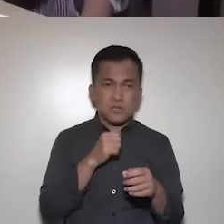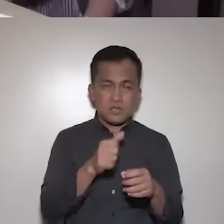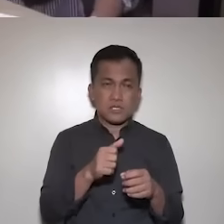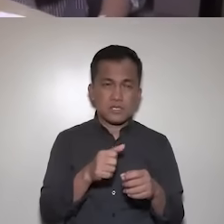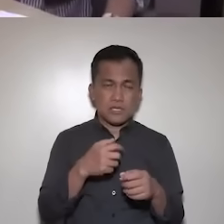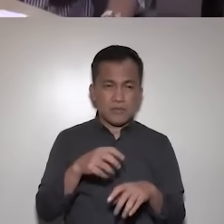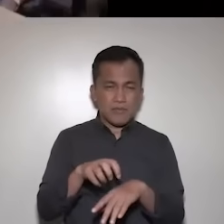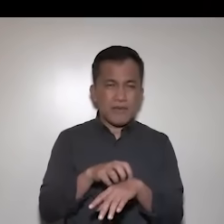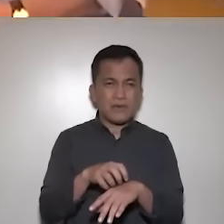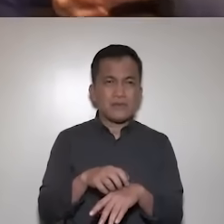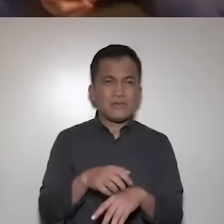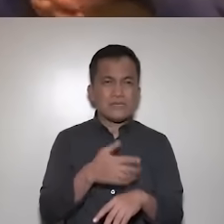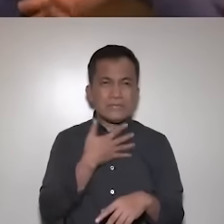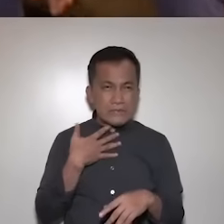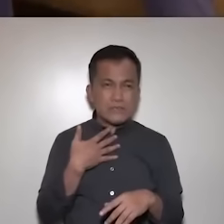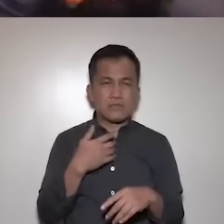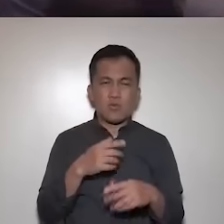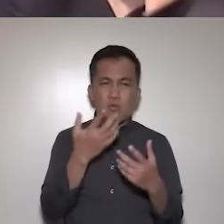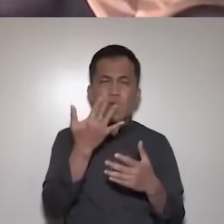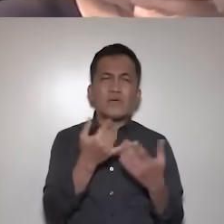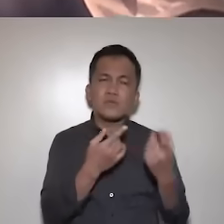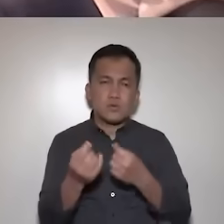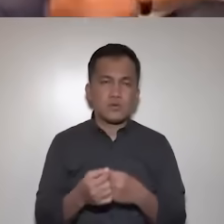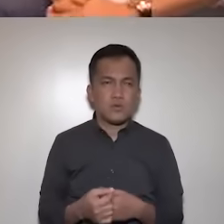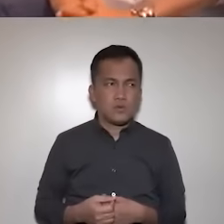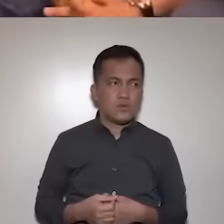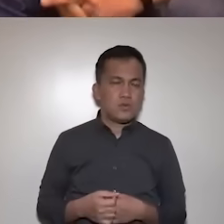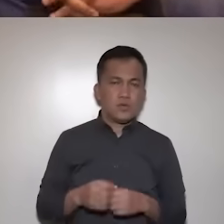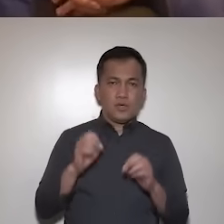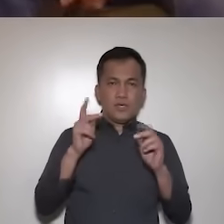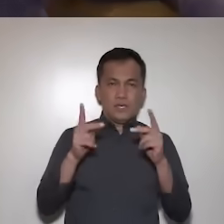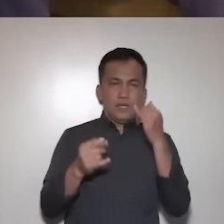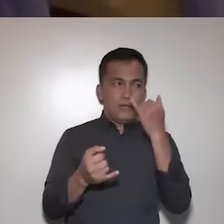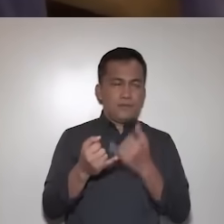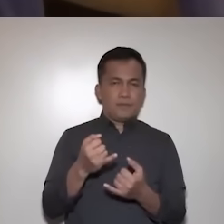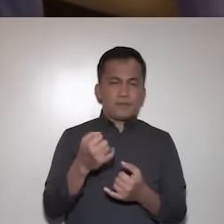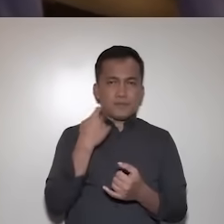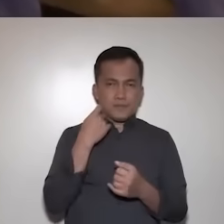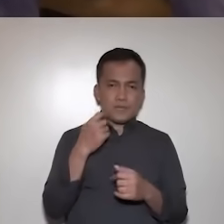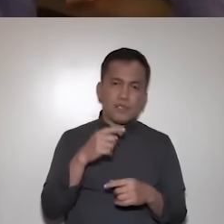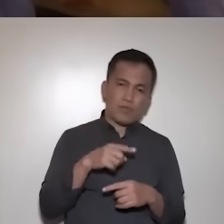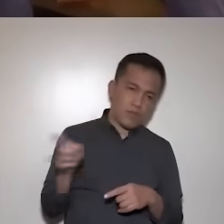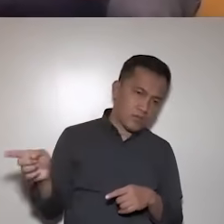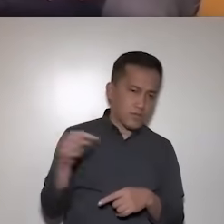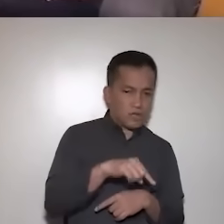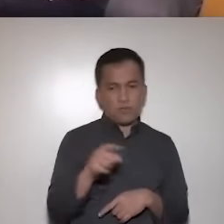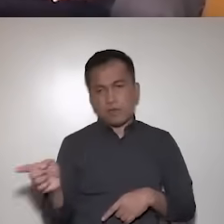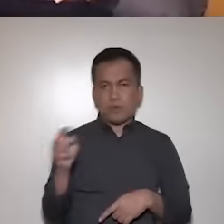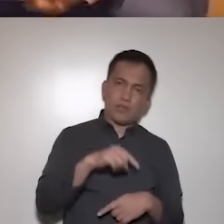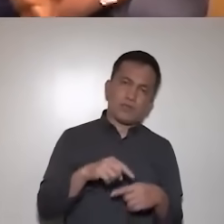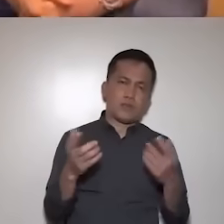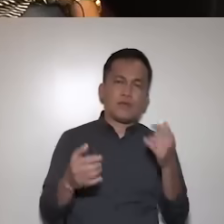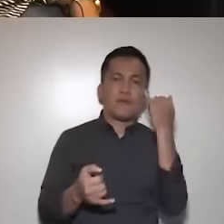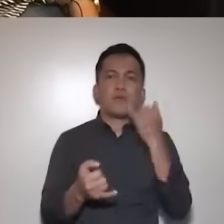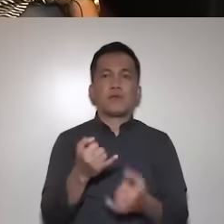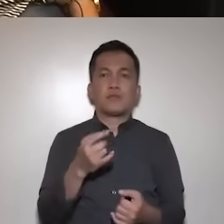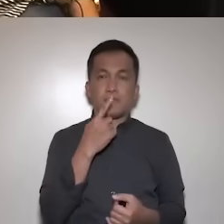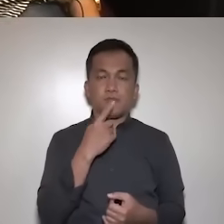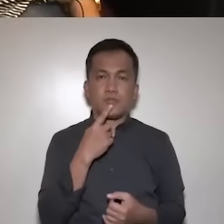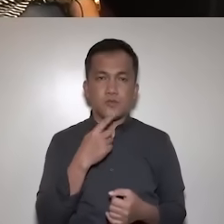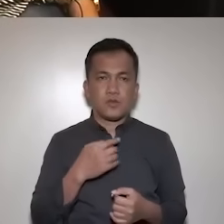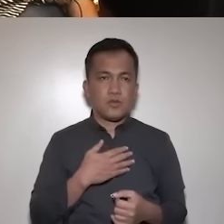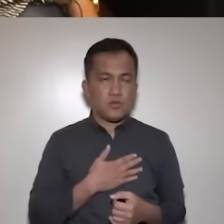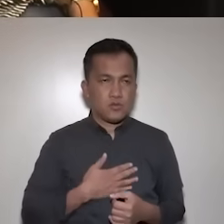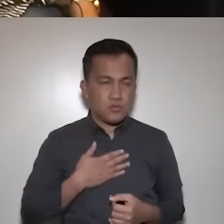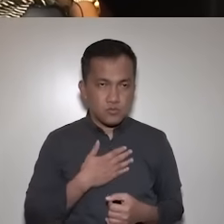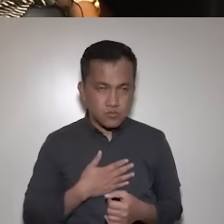ka Makati, bakit mo ginawa yan? Okay. Final na ito kasi kanina pa tayo pabalik-balik. Anong pinali? Ang gusto lang